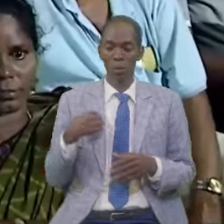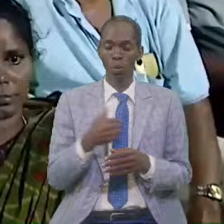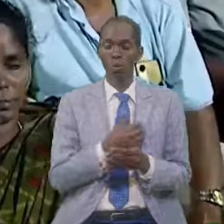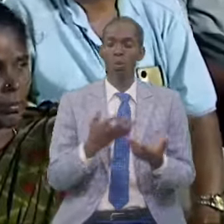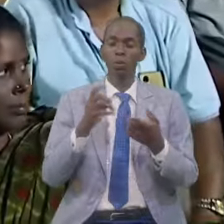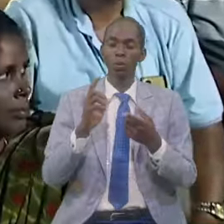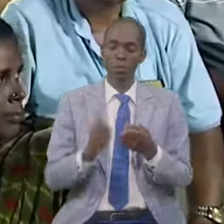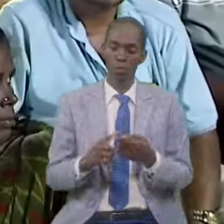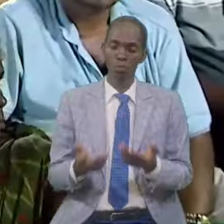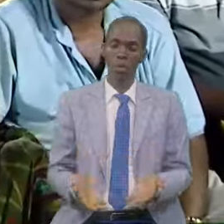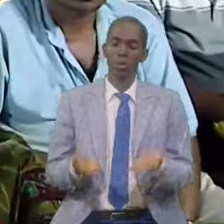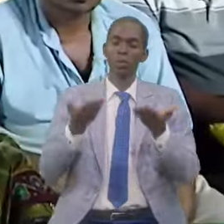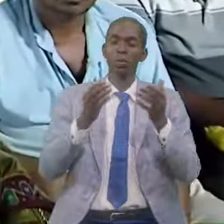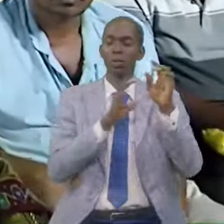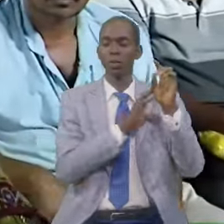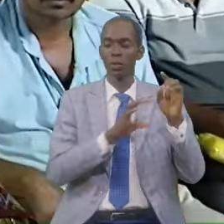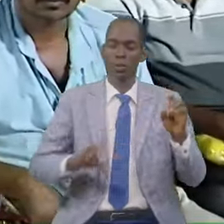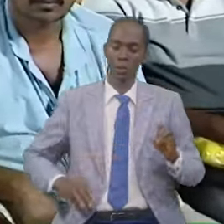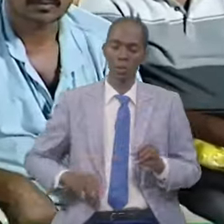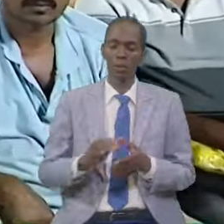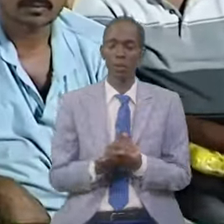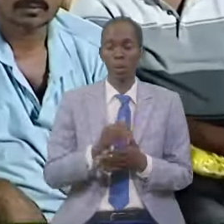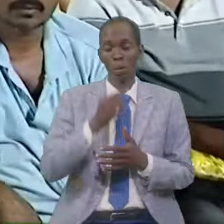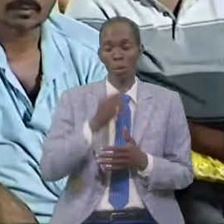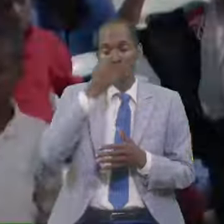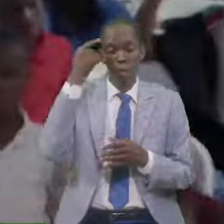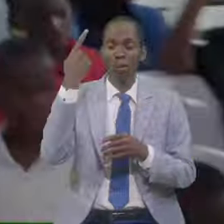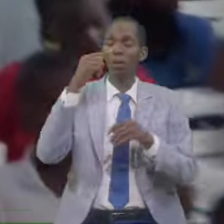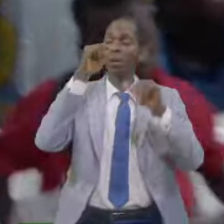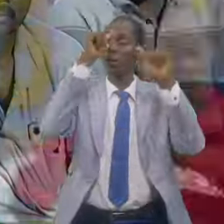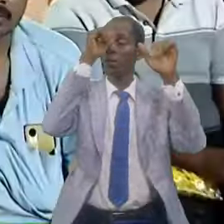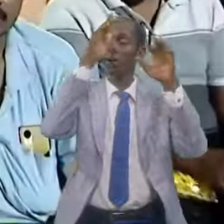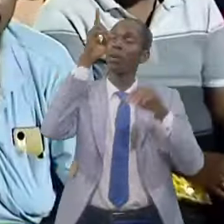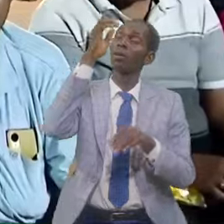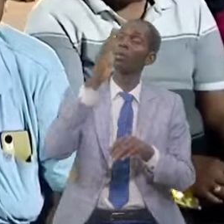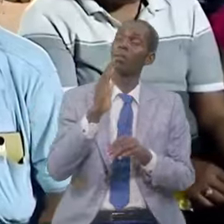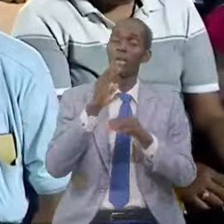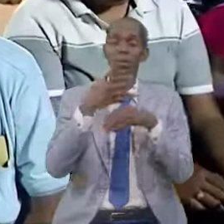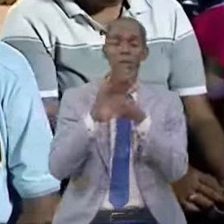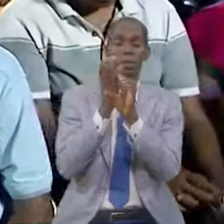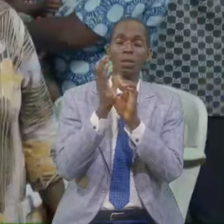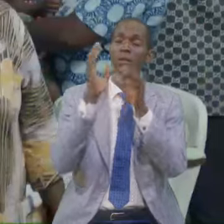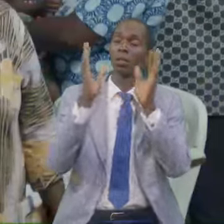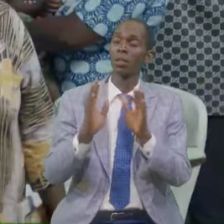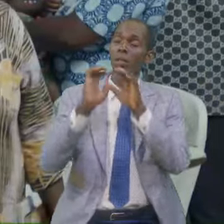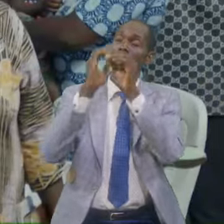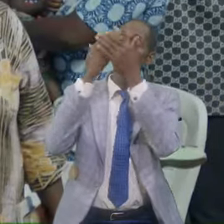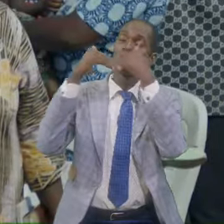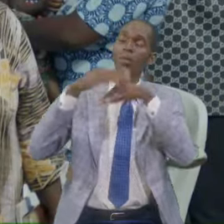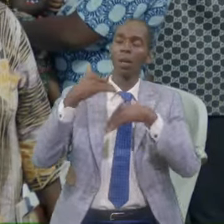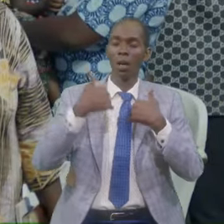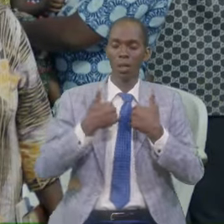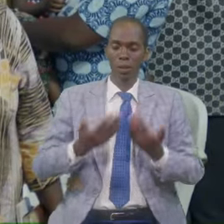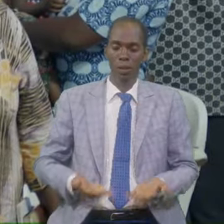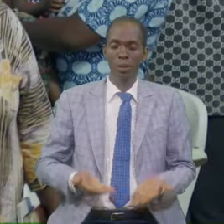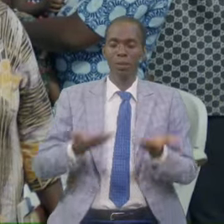Christ. క్రీస్తును హెచ్చించ కోరుతున్నాం. Because the Father God creator in heaven has exalted Christ. ఎందుకనగా